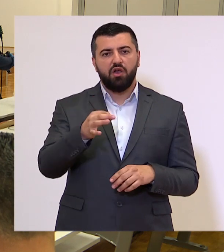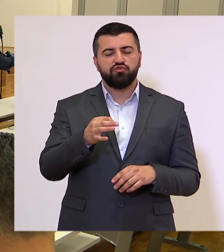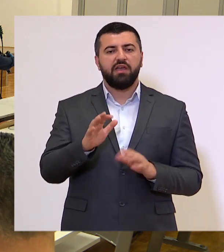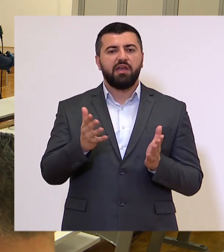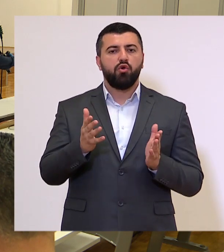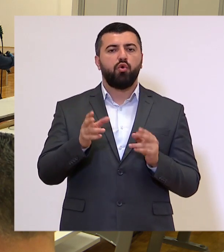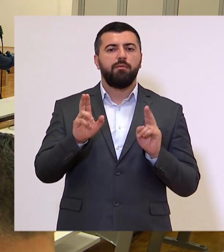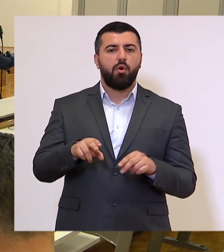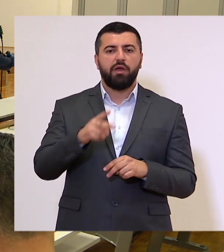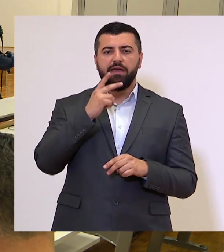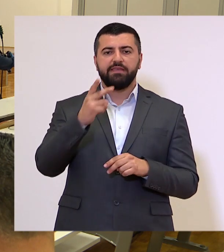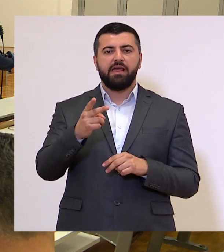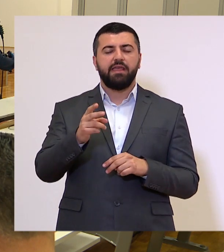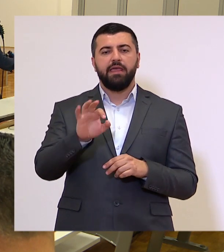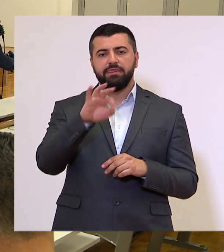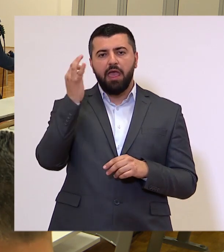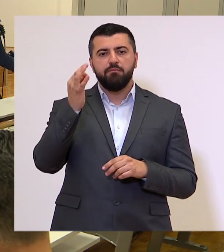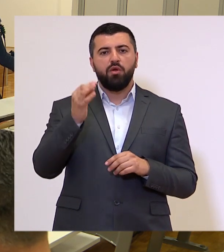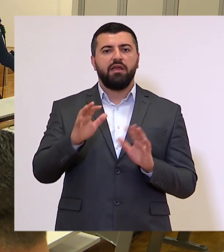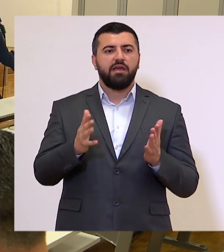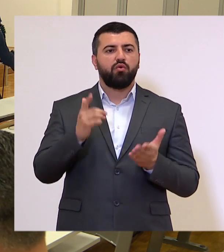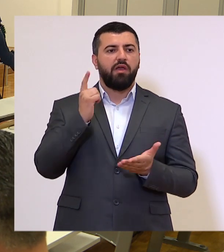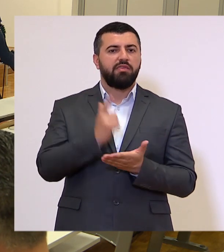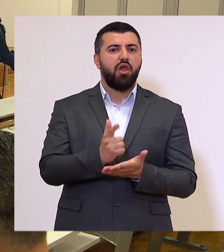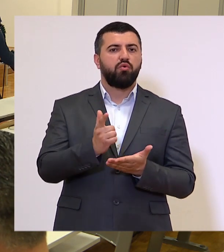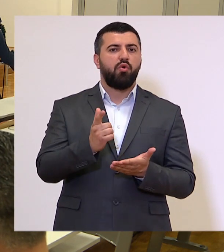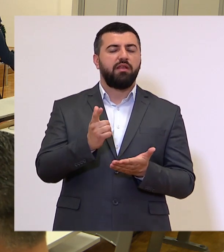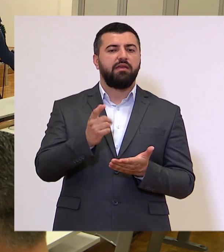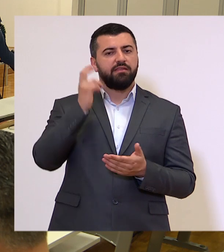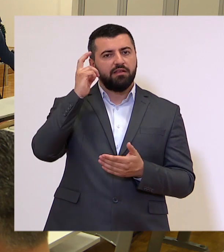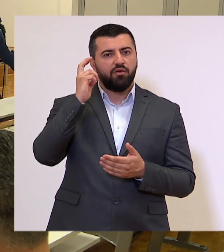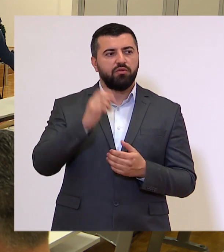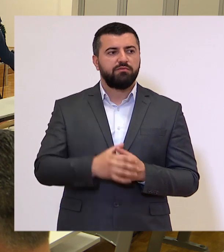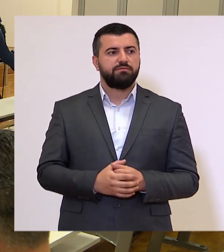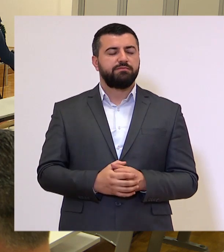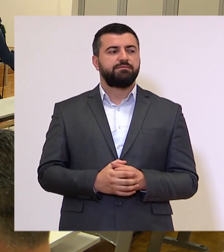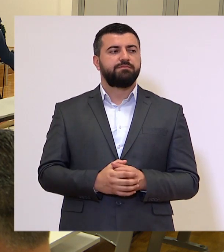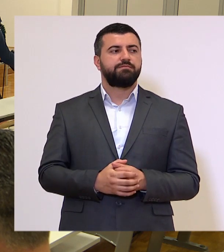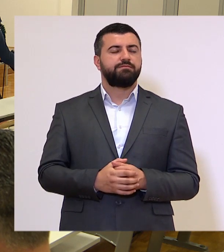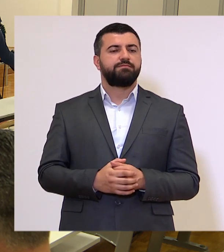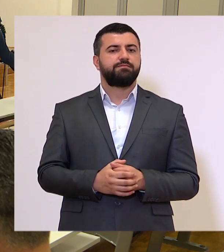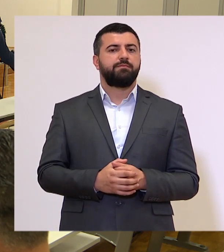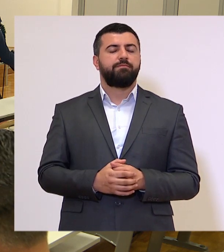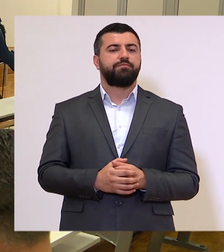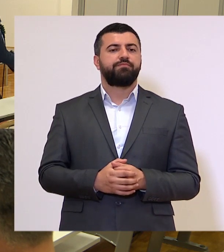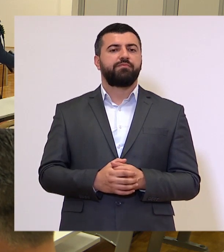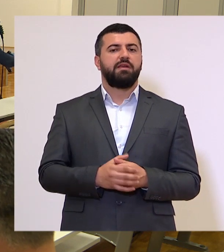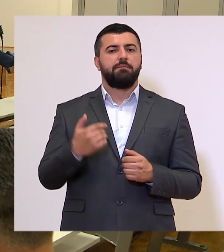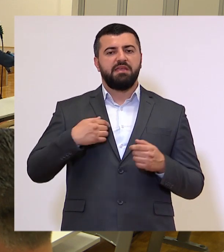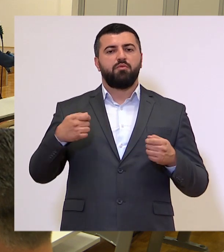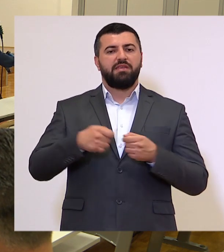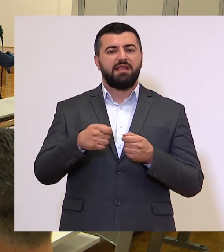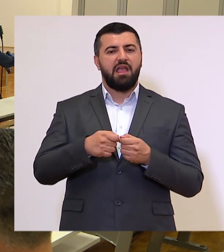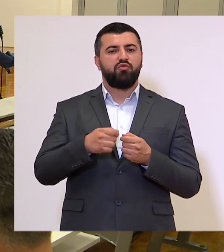kažete kako bi mogao da izgleda najbolji, a kako najgori scenario za Crnu Goru? Pa mi smo u saradnji